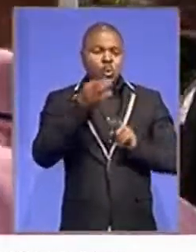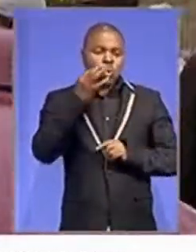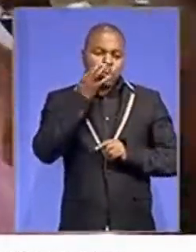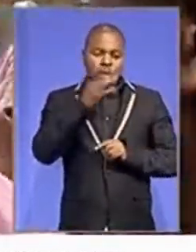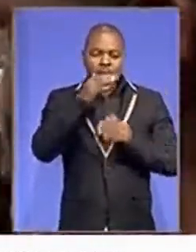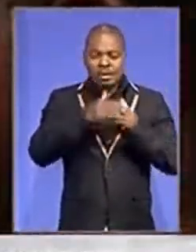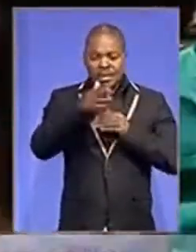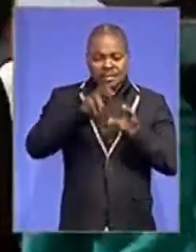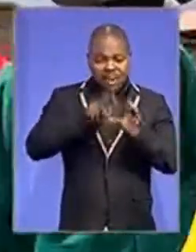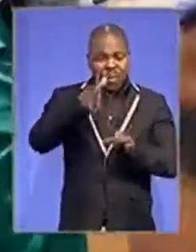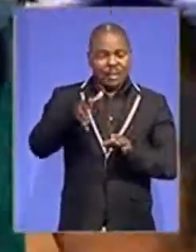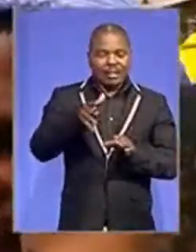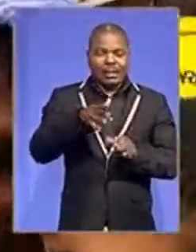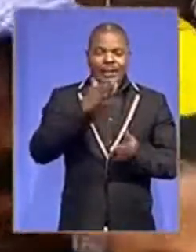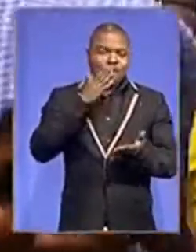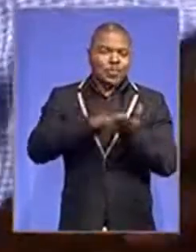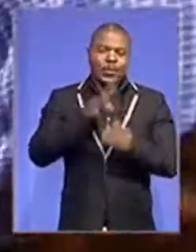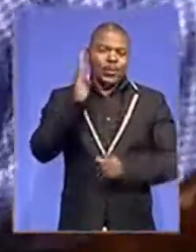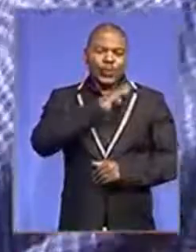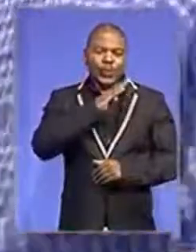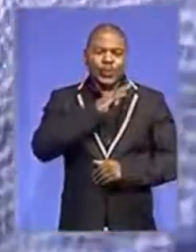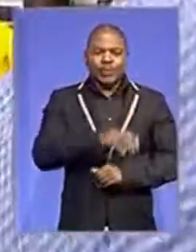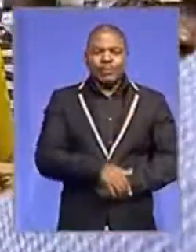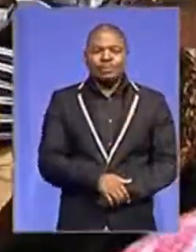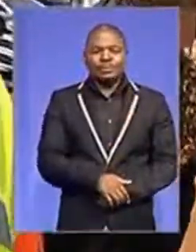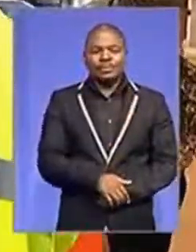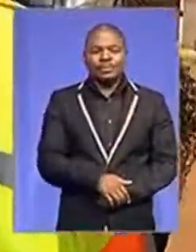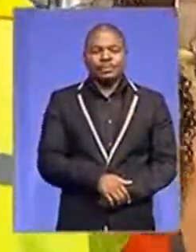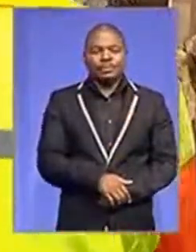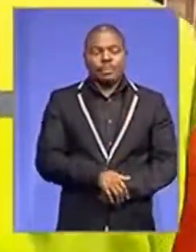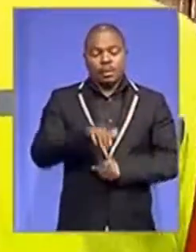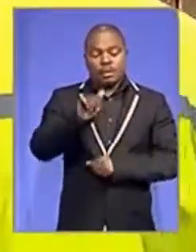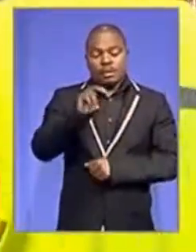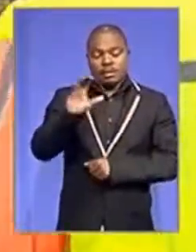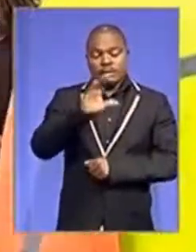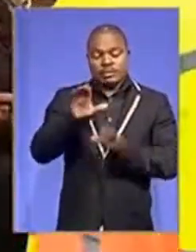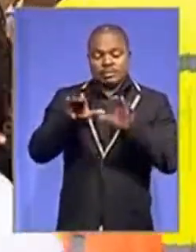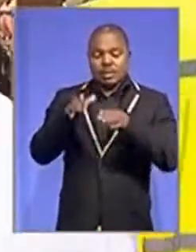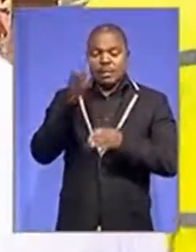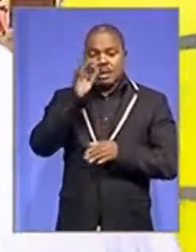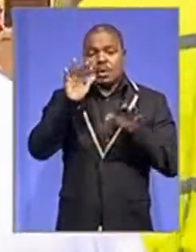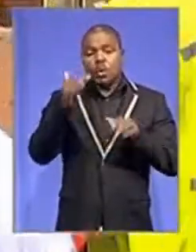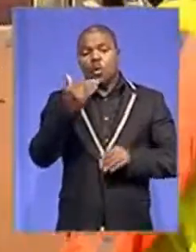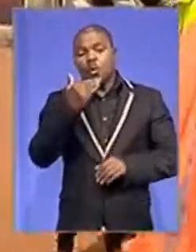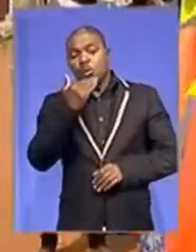be a tswile kantorong ka mora matsatsi a 30. ANC e re ba soka ba tloela